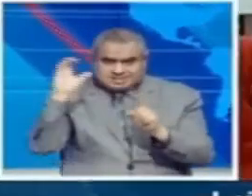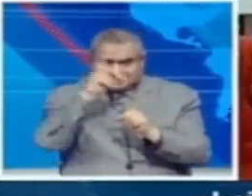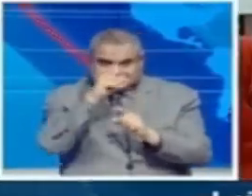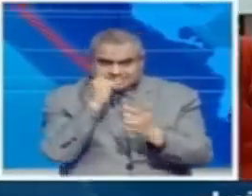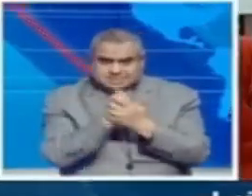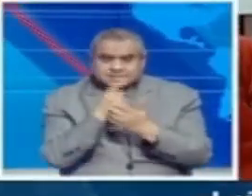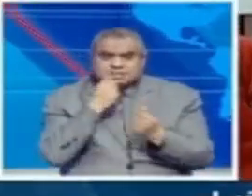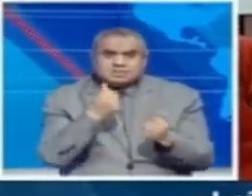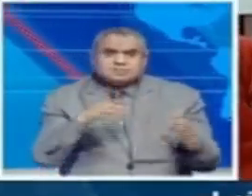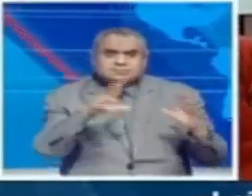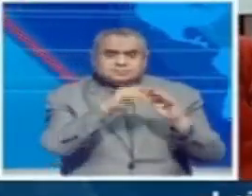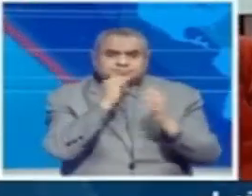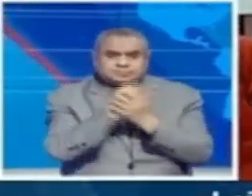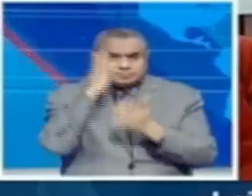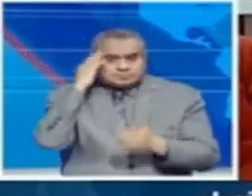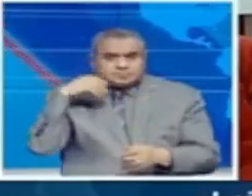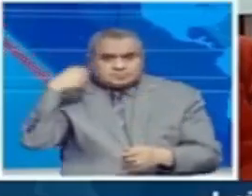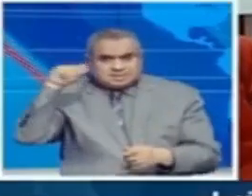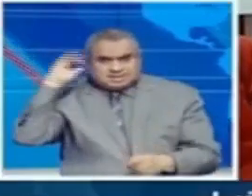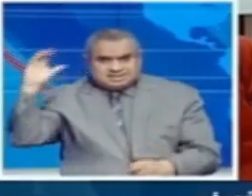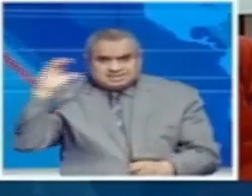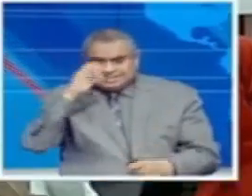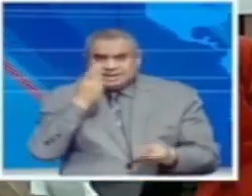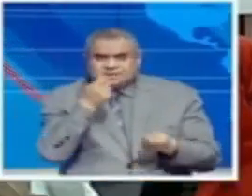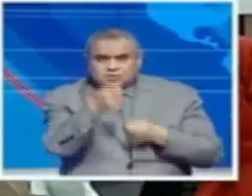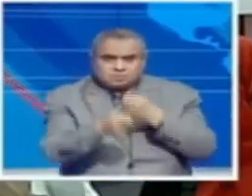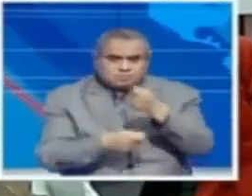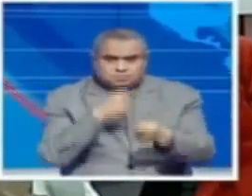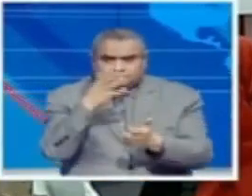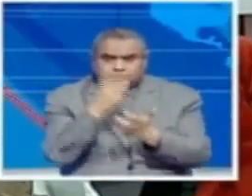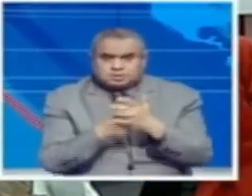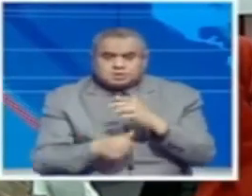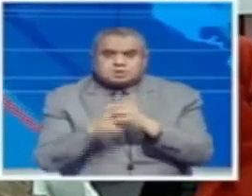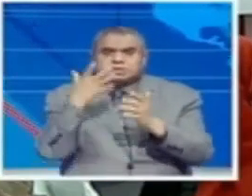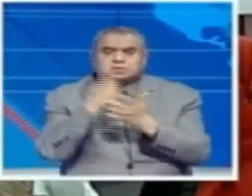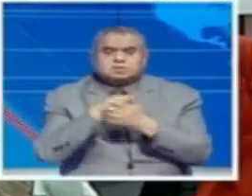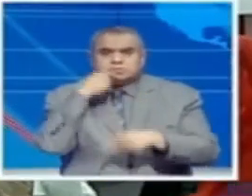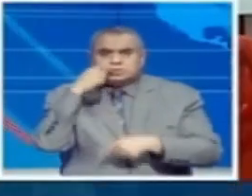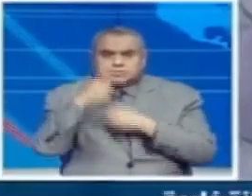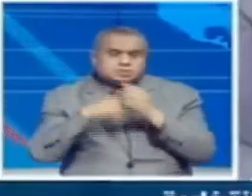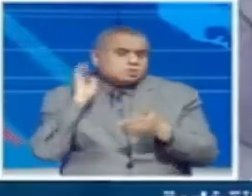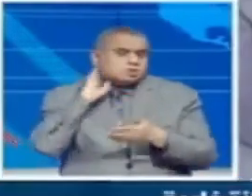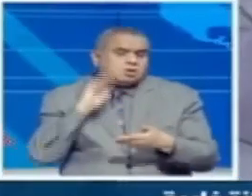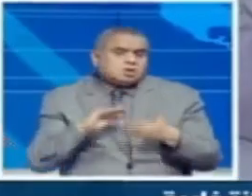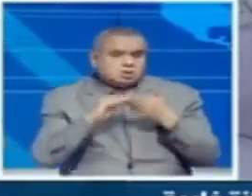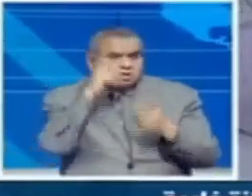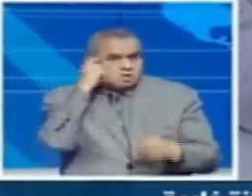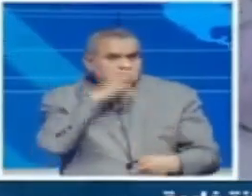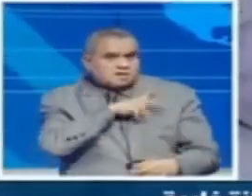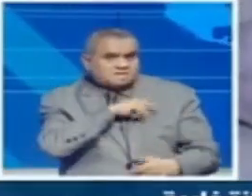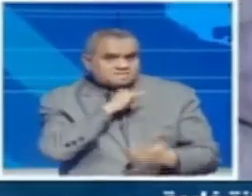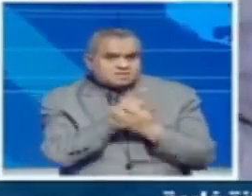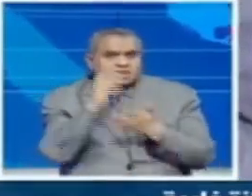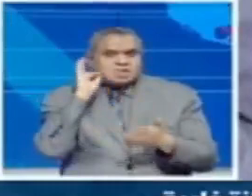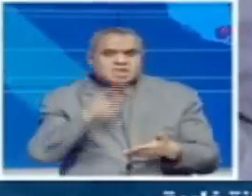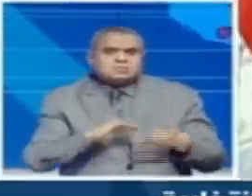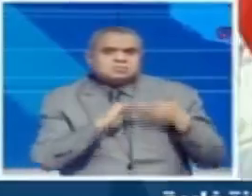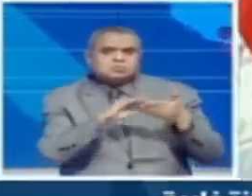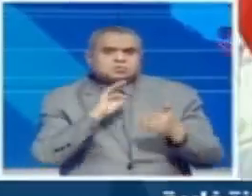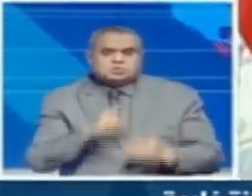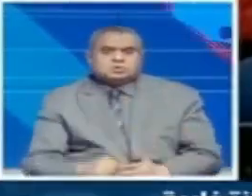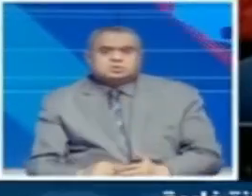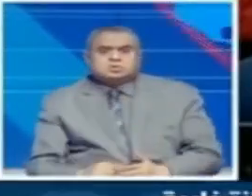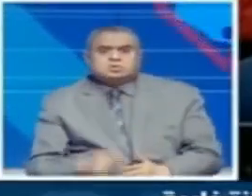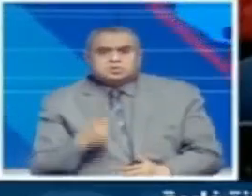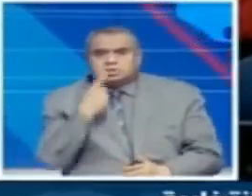الانتخابية للمرشح الرئاسي عبد الفتاح السيسي إلى أقصى مدى تضامنا مع أحداث غزة.